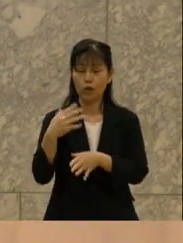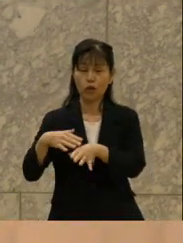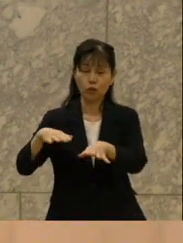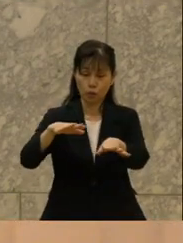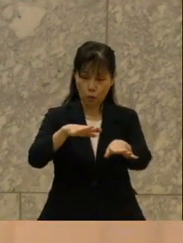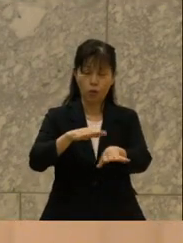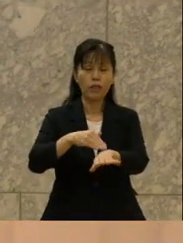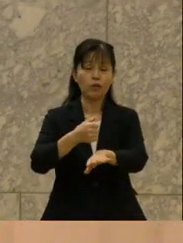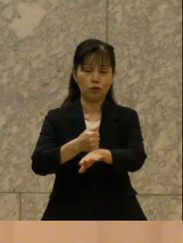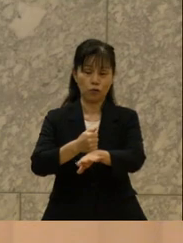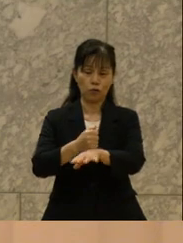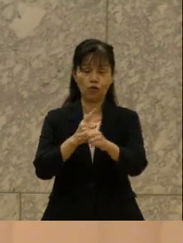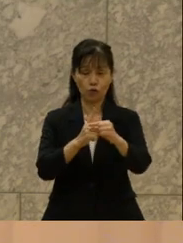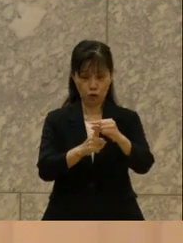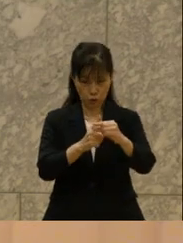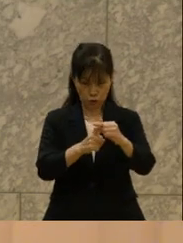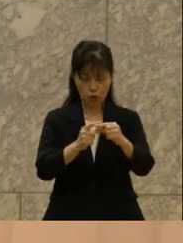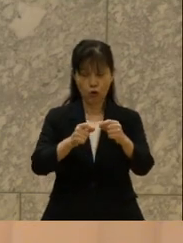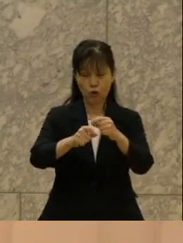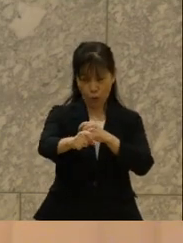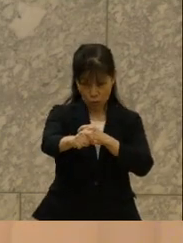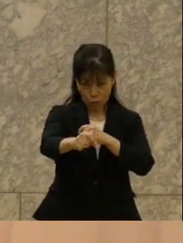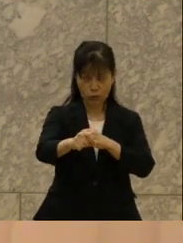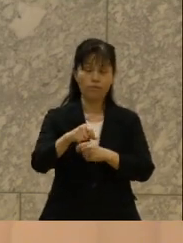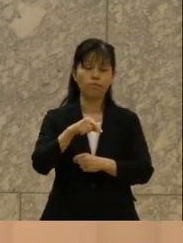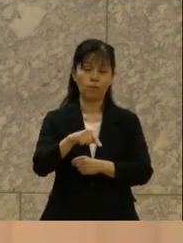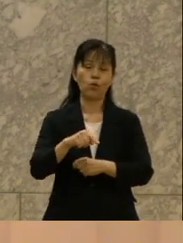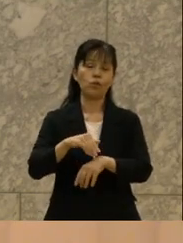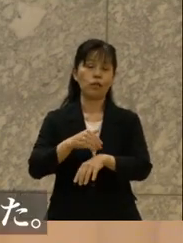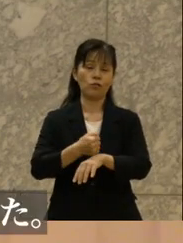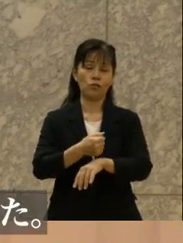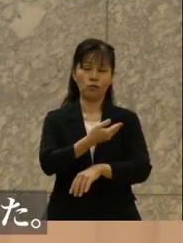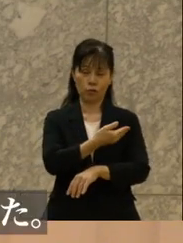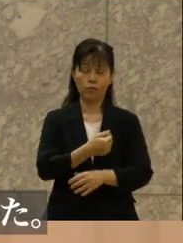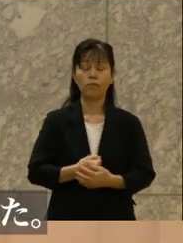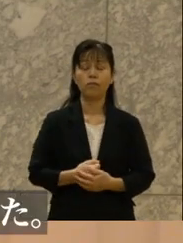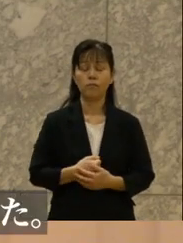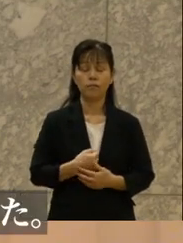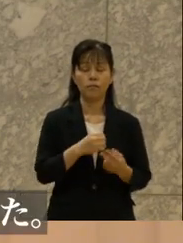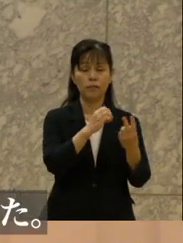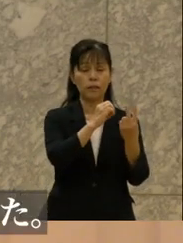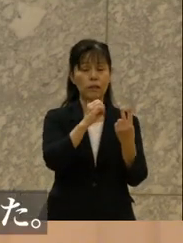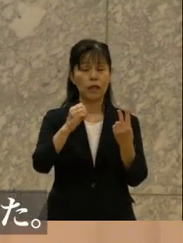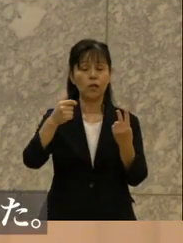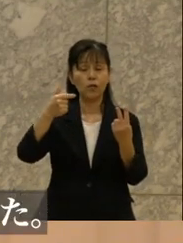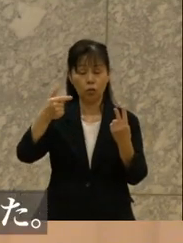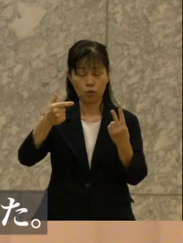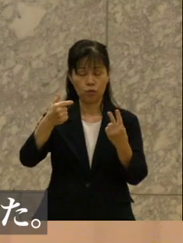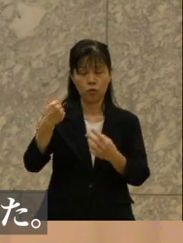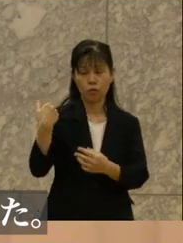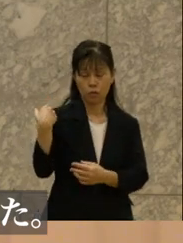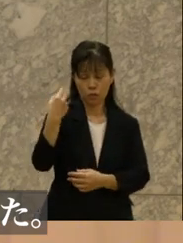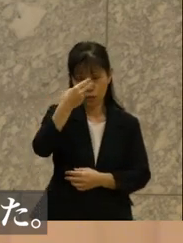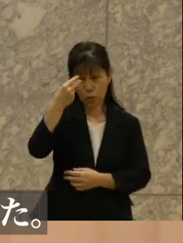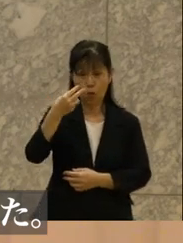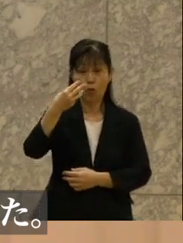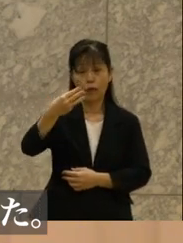元陸上競技選手中距離走長距離走の選手です2006年当時高校3年生で女子1500メートル日本記録を樹立しました